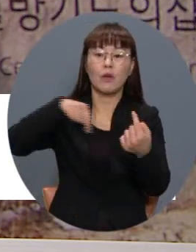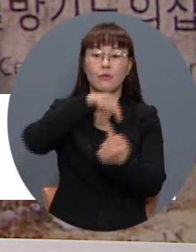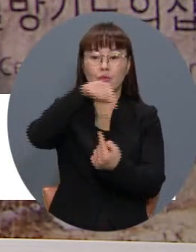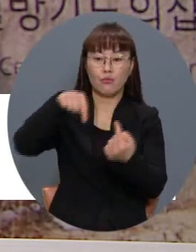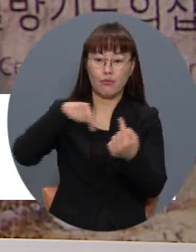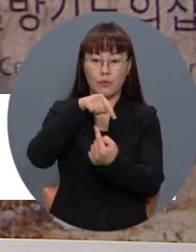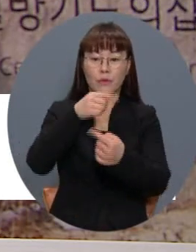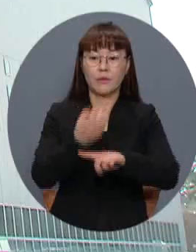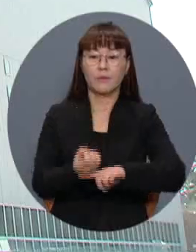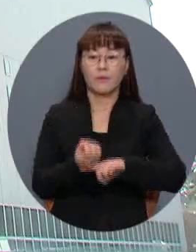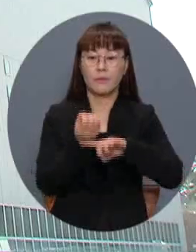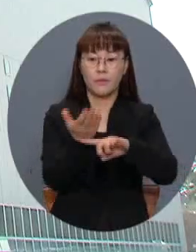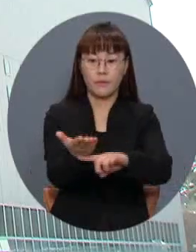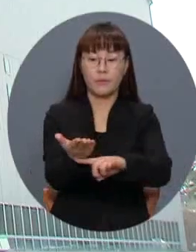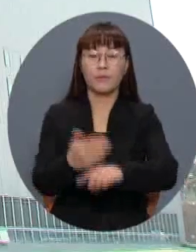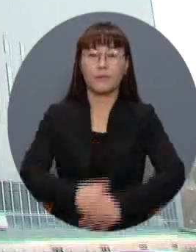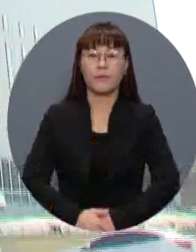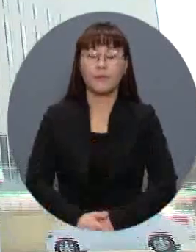보도합니다.